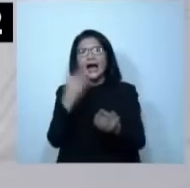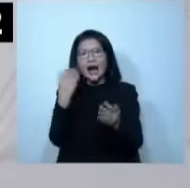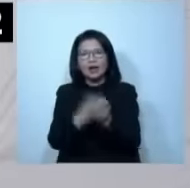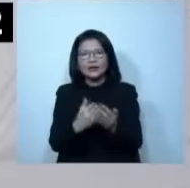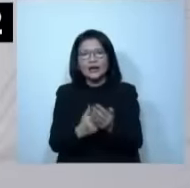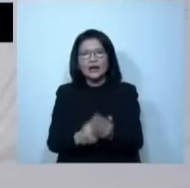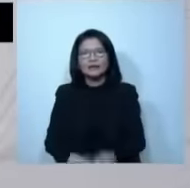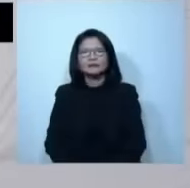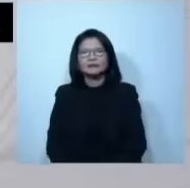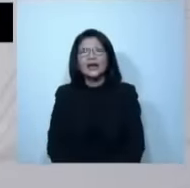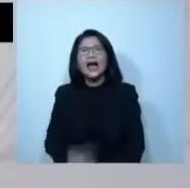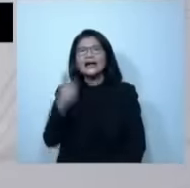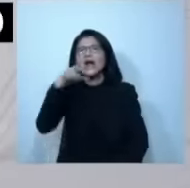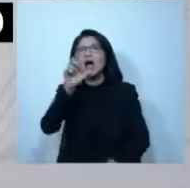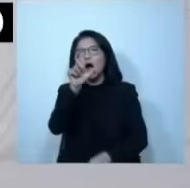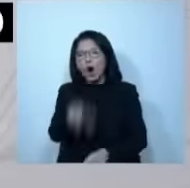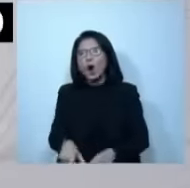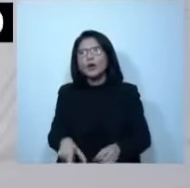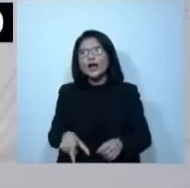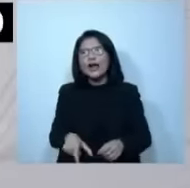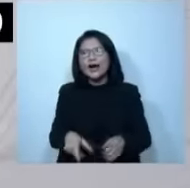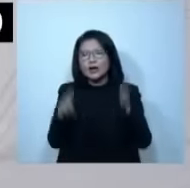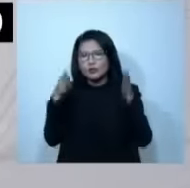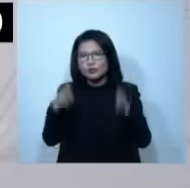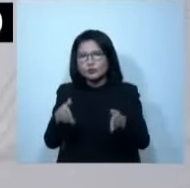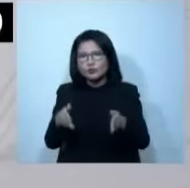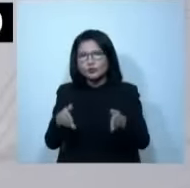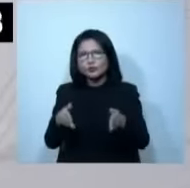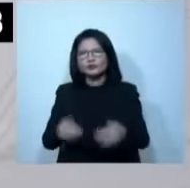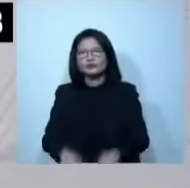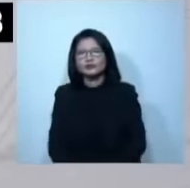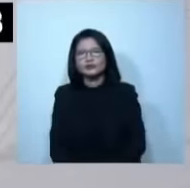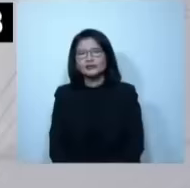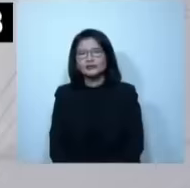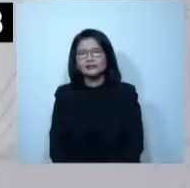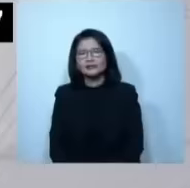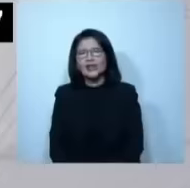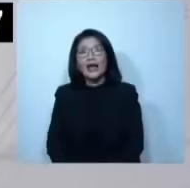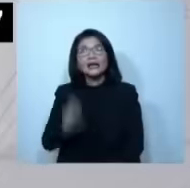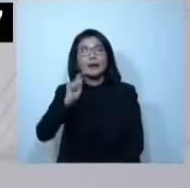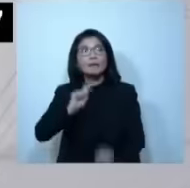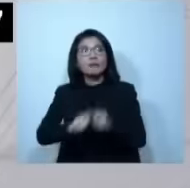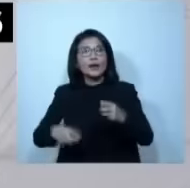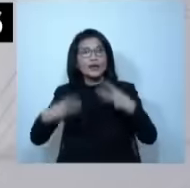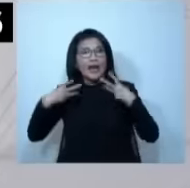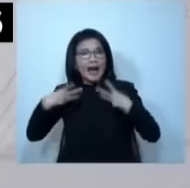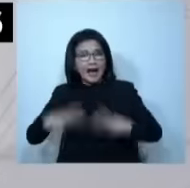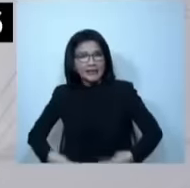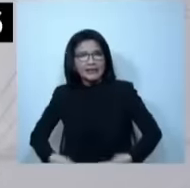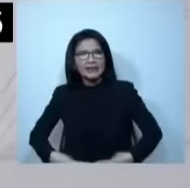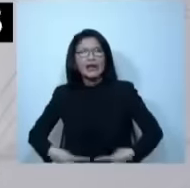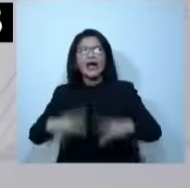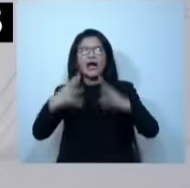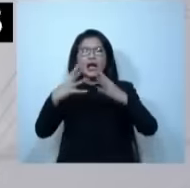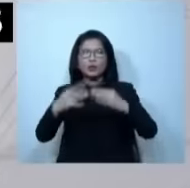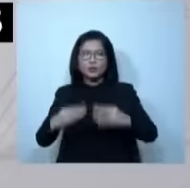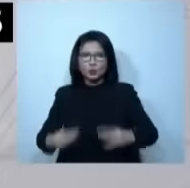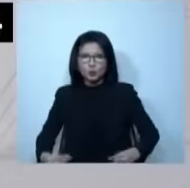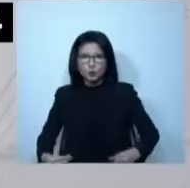di mana-mana yang membuat meritokratik nggak berjalan, yang membuat etika luntur.